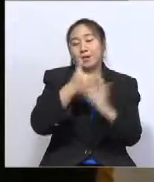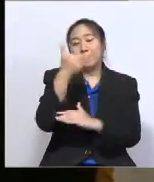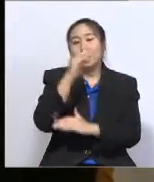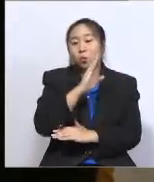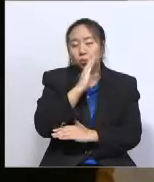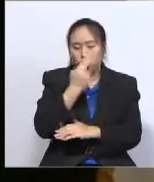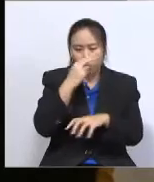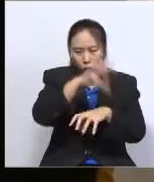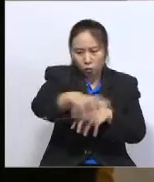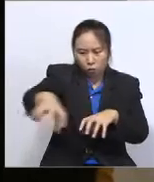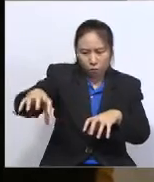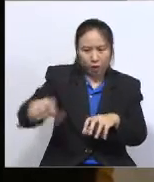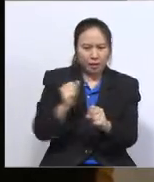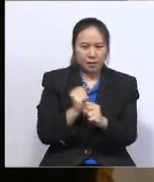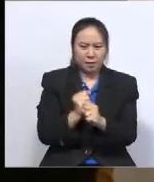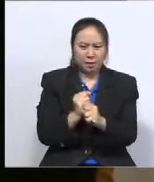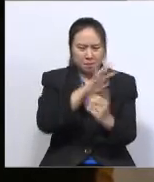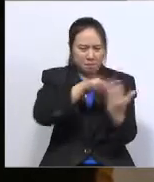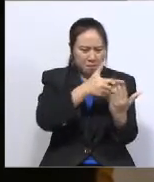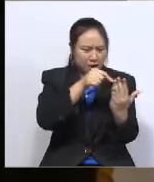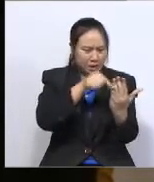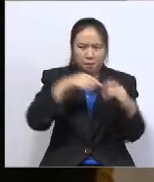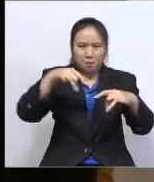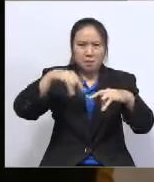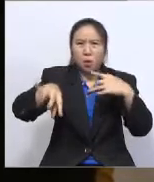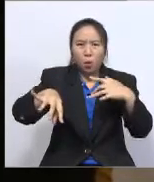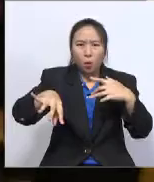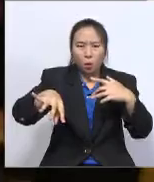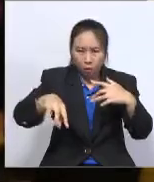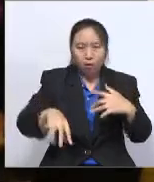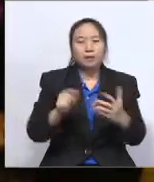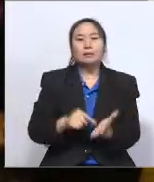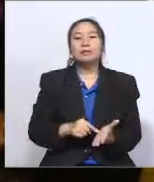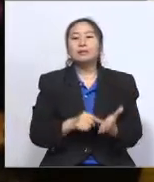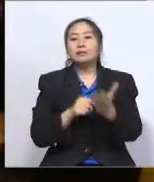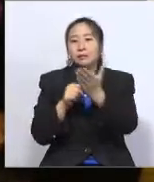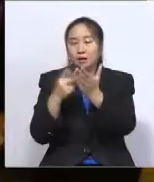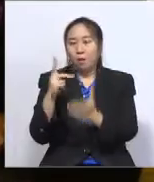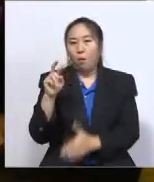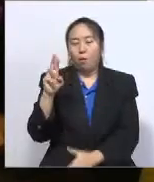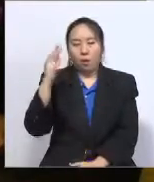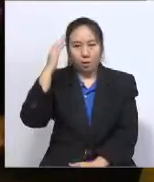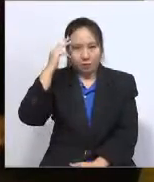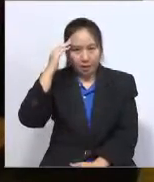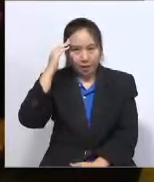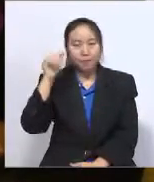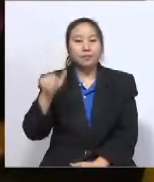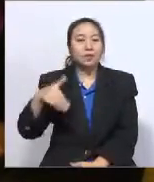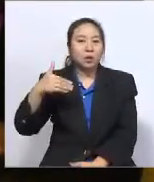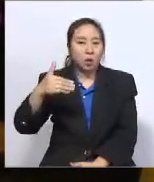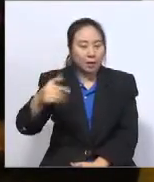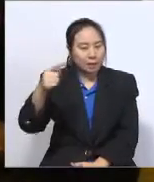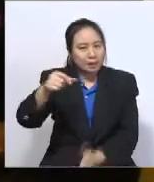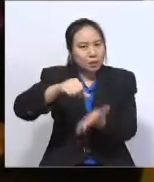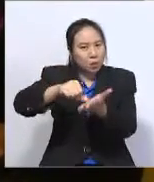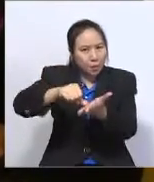บว่าแต่ละหน่วยงานค่ะดำเนินการไม่ตรงกับแผนยุทธศาสตร์ชาติก็สามารถที่จะเสนอให้คณะรัฐมนตรีได้รับทราบเพื่อที่จะนำไปสู่การป